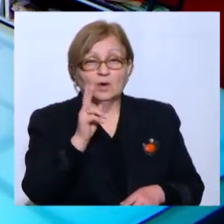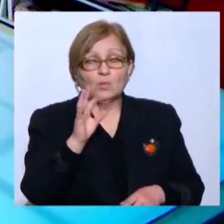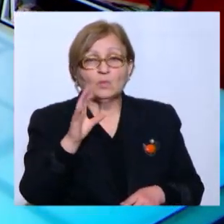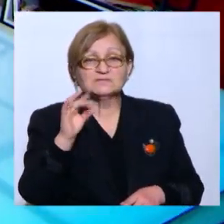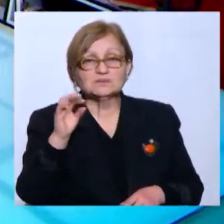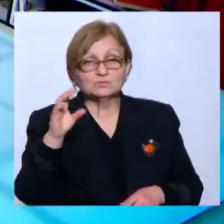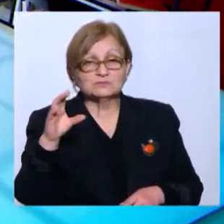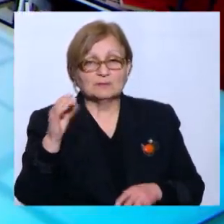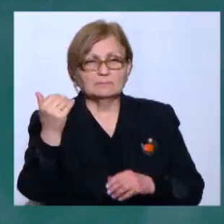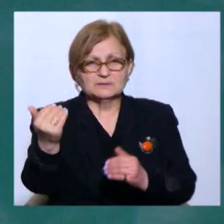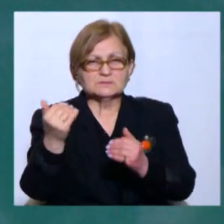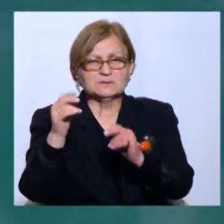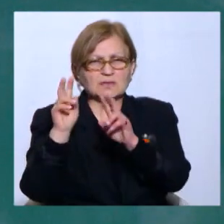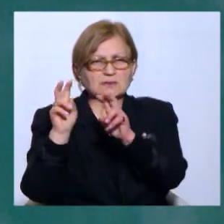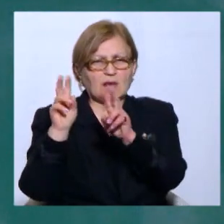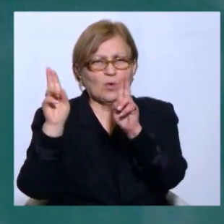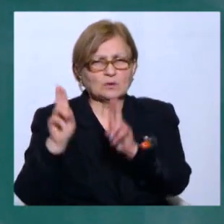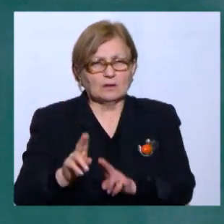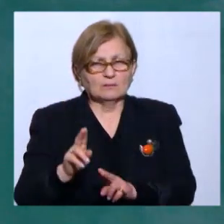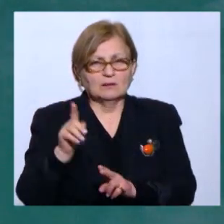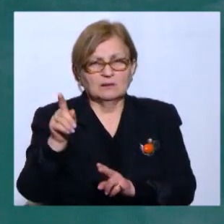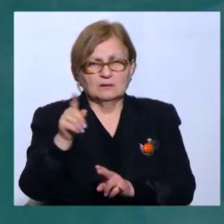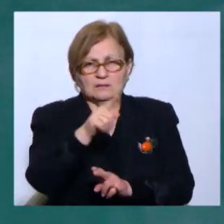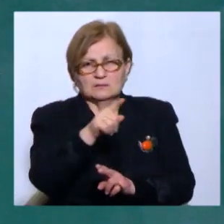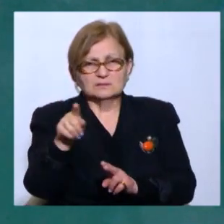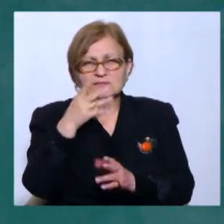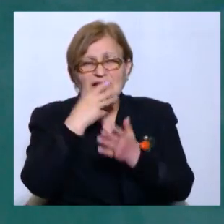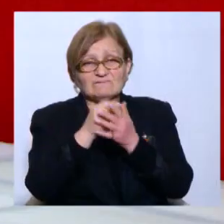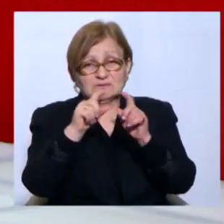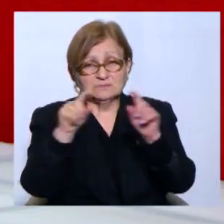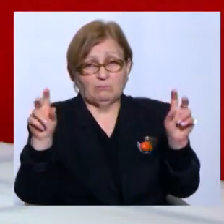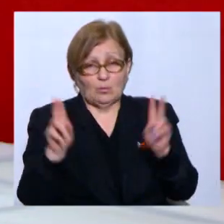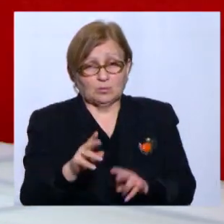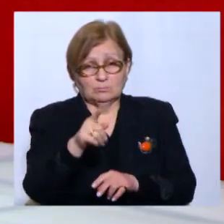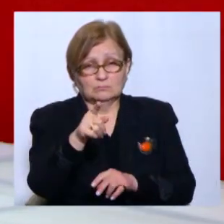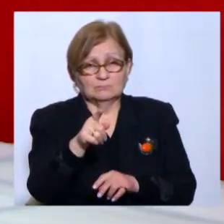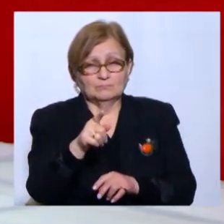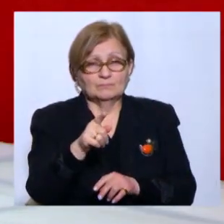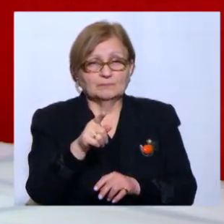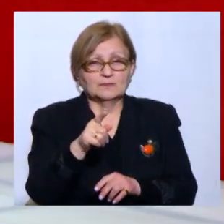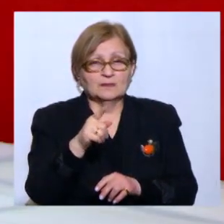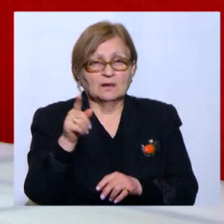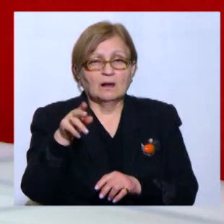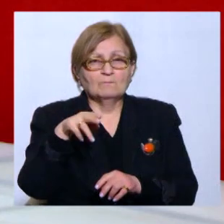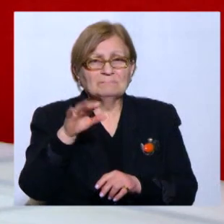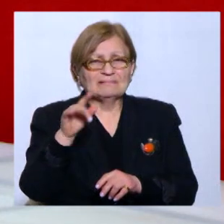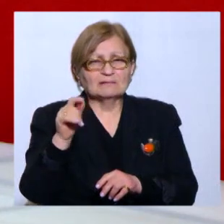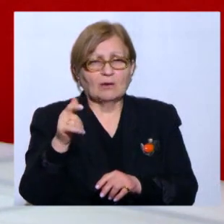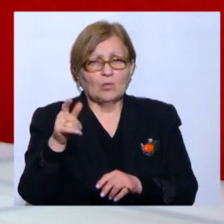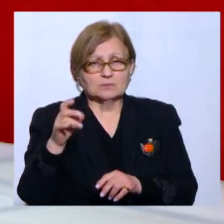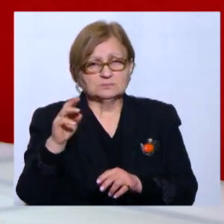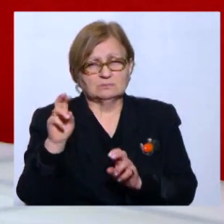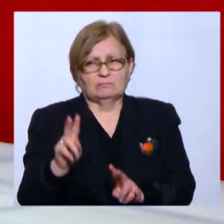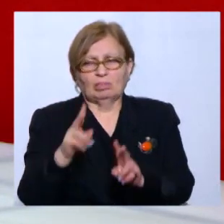თეორემა წააგავს თავისი სახით, ხო, თავისი ახალ ფორმულით ძალიან სხვა ცნობილ თეორემას, პითაგორის თეორემას, რომელიც ჩვენ უკვე